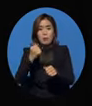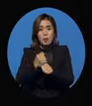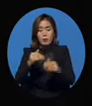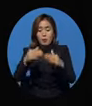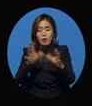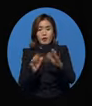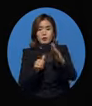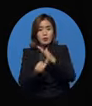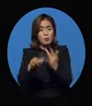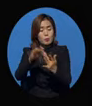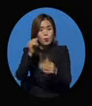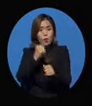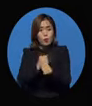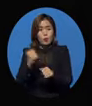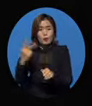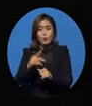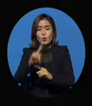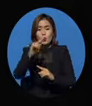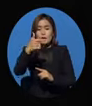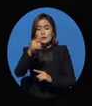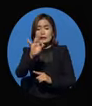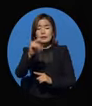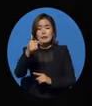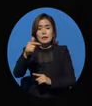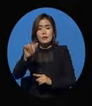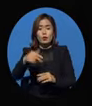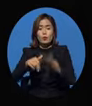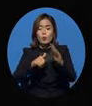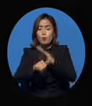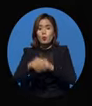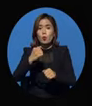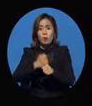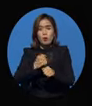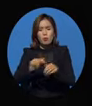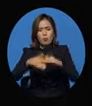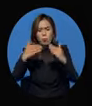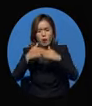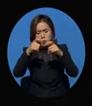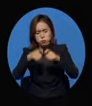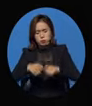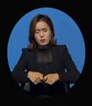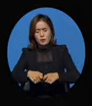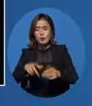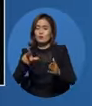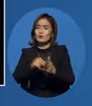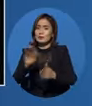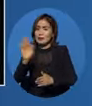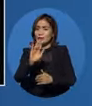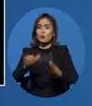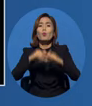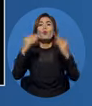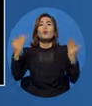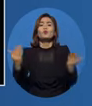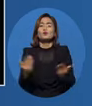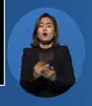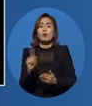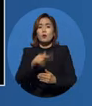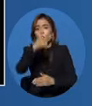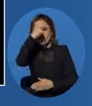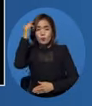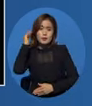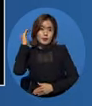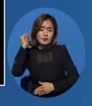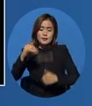어찌 되던 거 민주당의 탄핵 쪽에서 있었던 거 아닙니까 그런 걸 따질 때가 문제가 아니라 우리 모두가 노무현